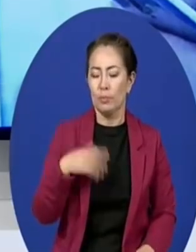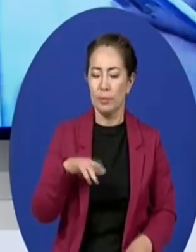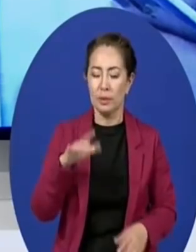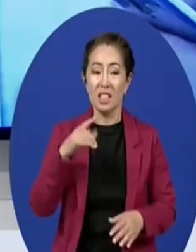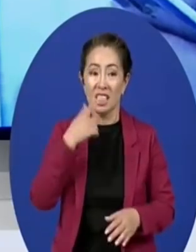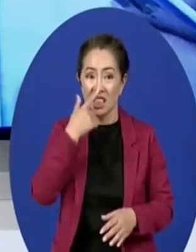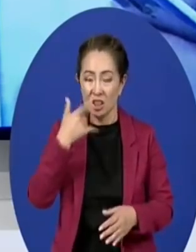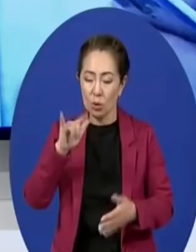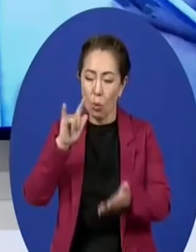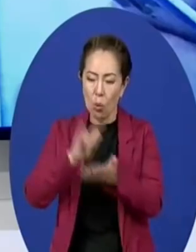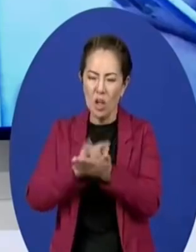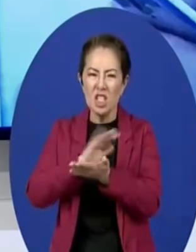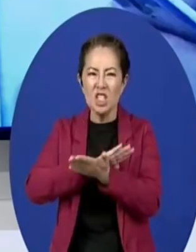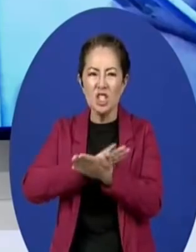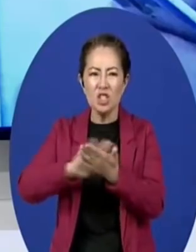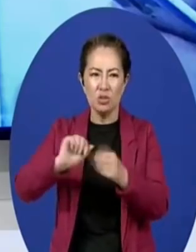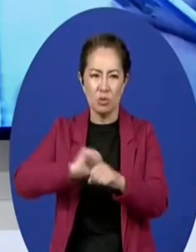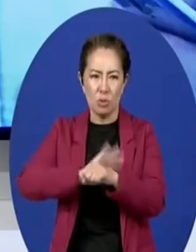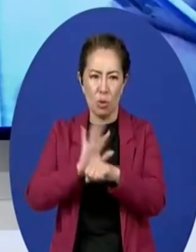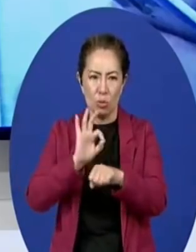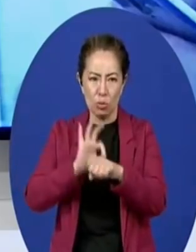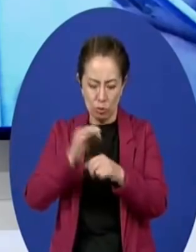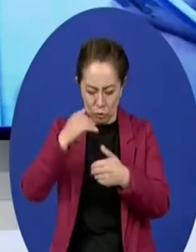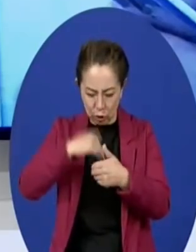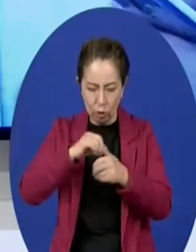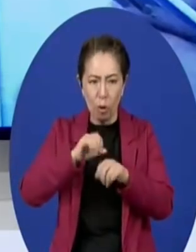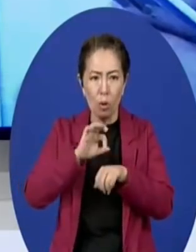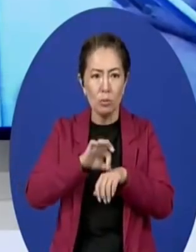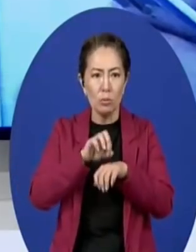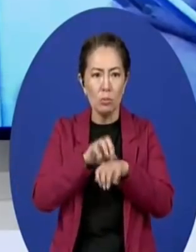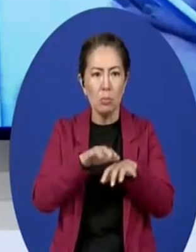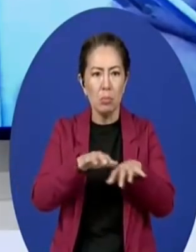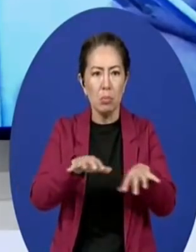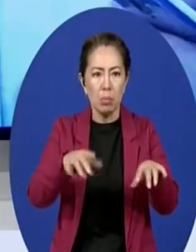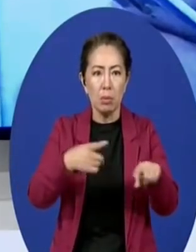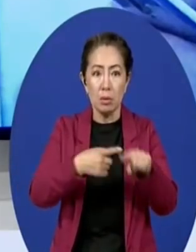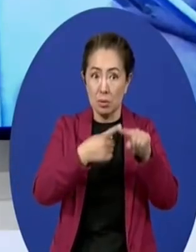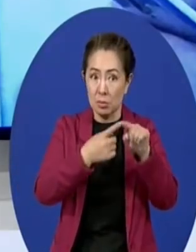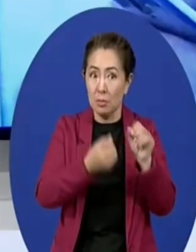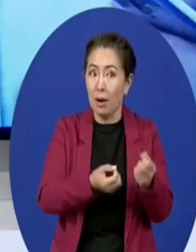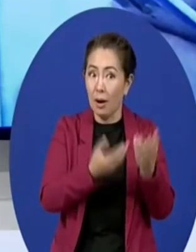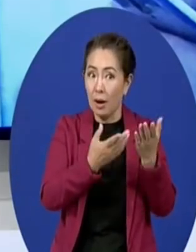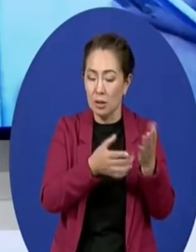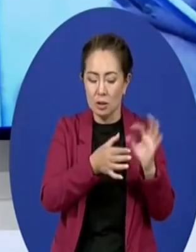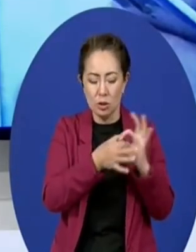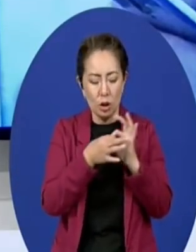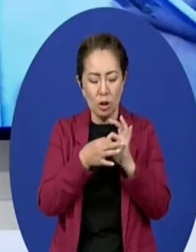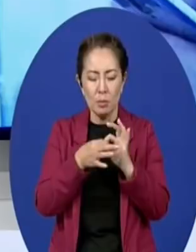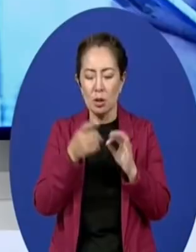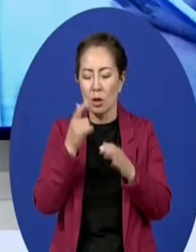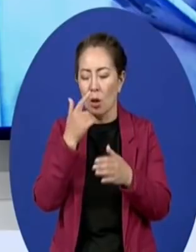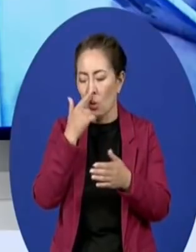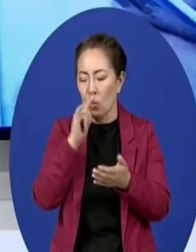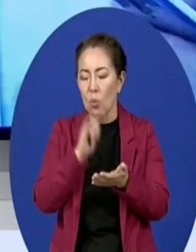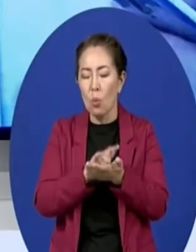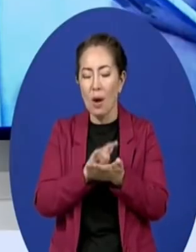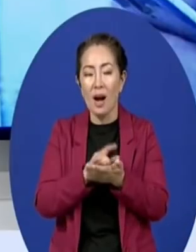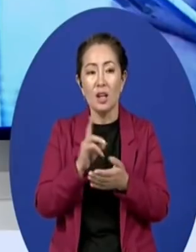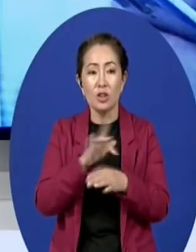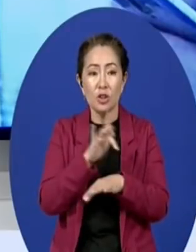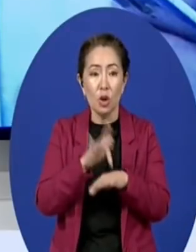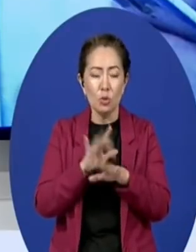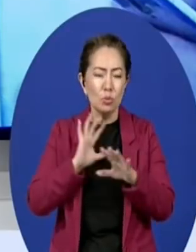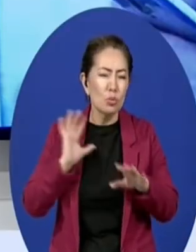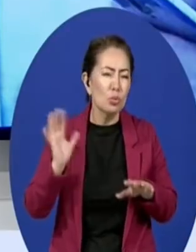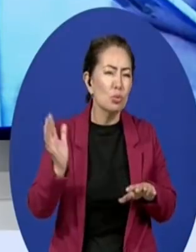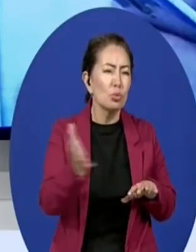хотод шинэ коронавирусны дотоодод дамжсан халдварын тохиолдлууд бүртгэгдэж эхэллээ. Үүнээс үүдэн тус хотын удирдлагууд хотынхоо нийт